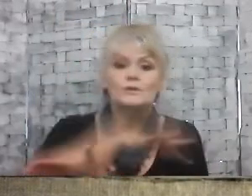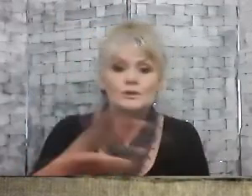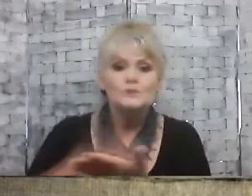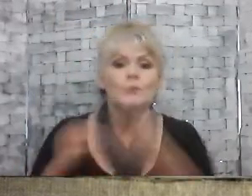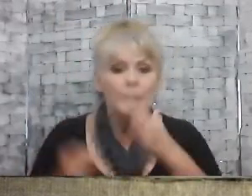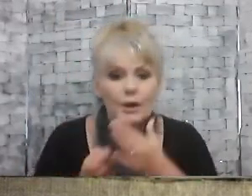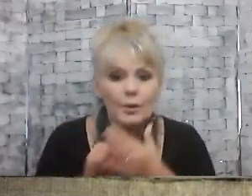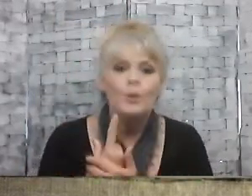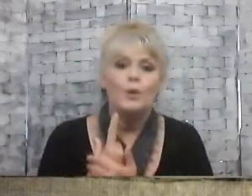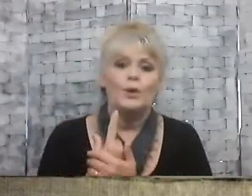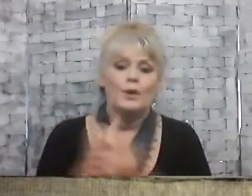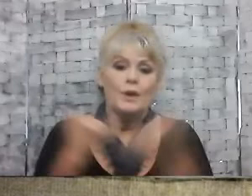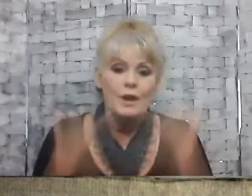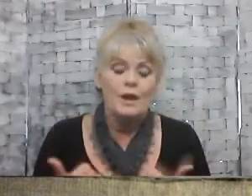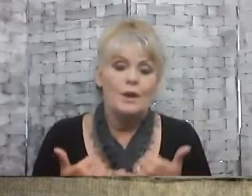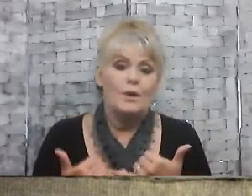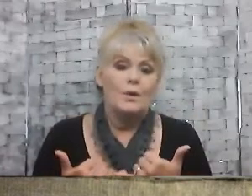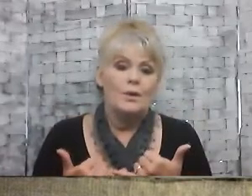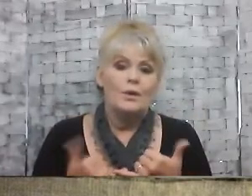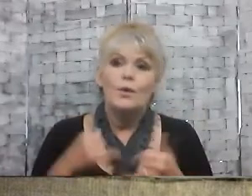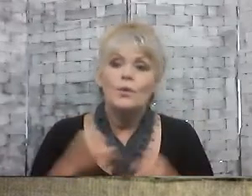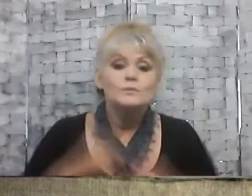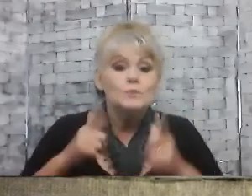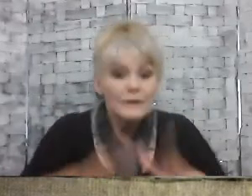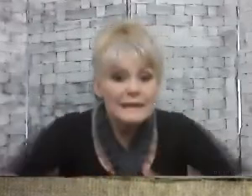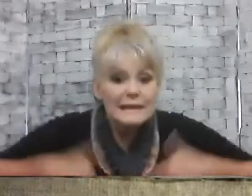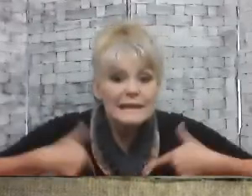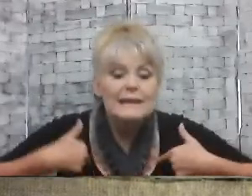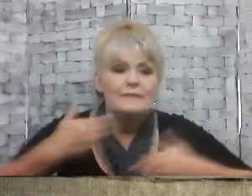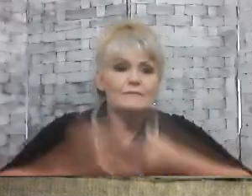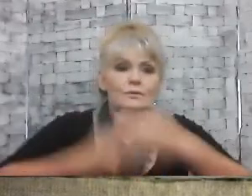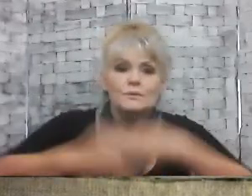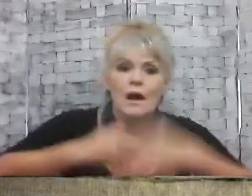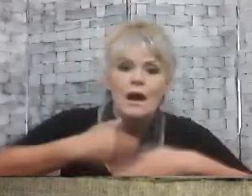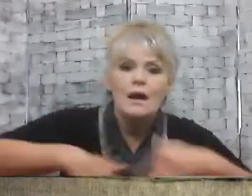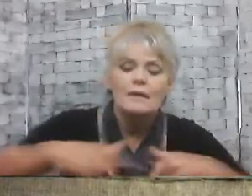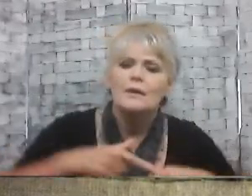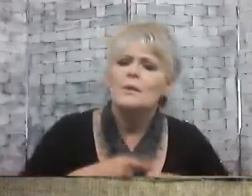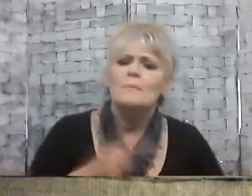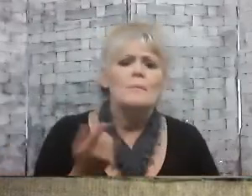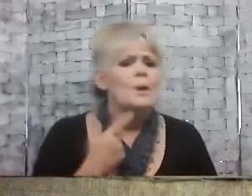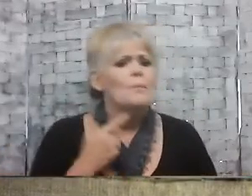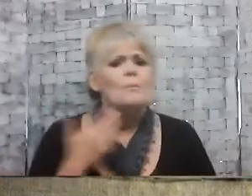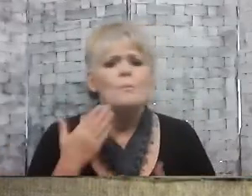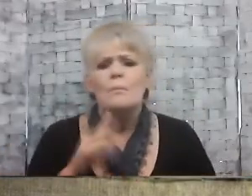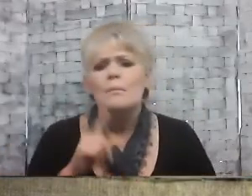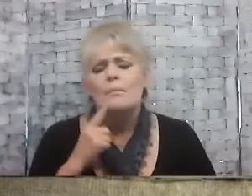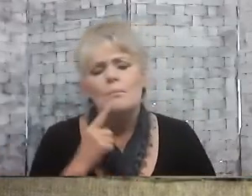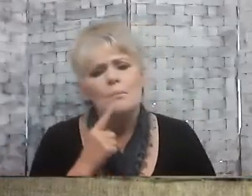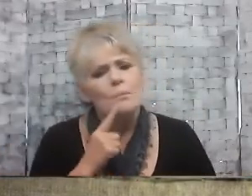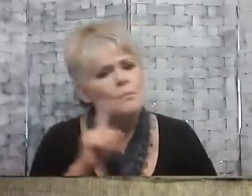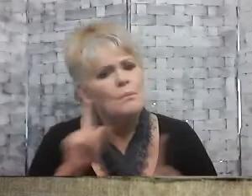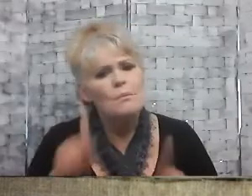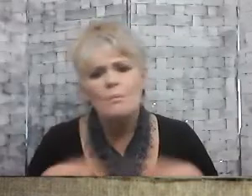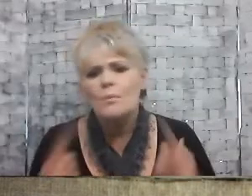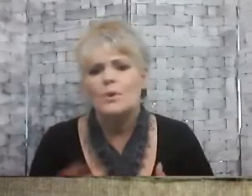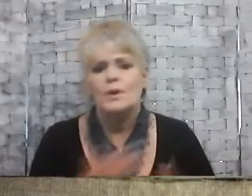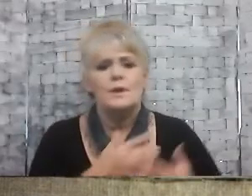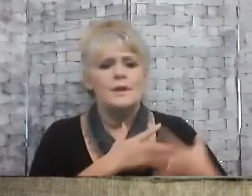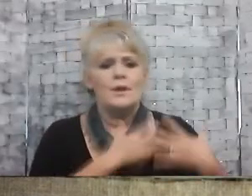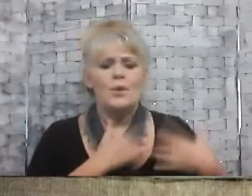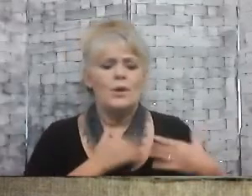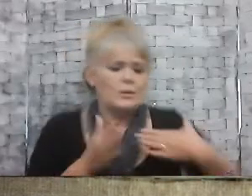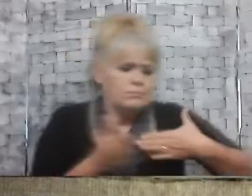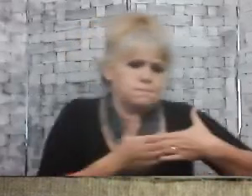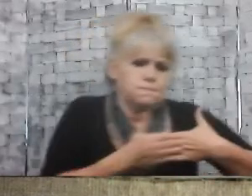van Jesus is aan die gebeur. En dis die story wat ek en jy verder moet leef. Maar asseblief, moet nie jou hart